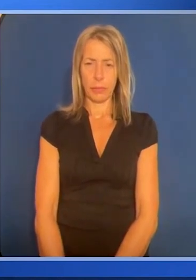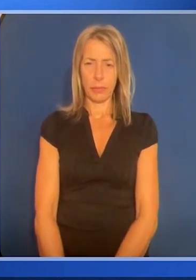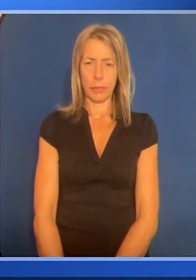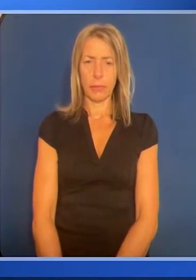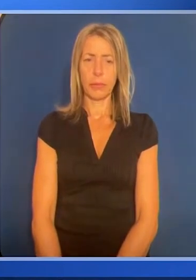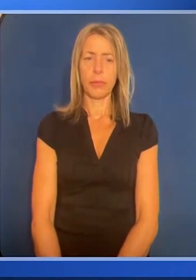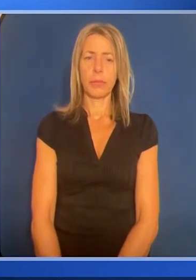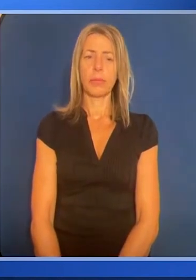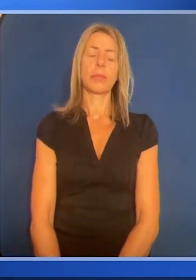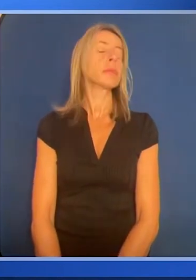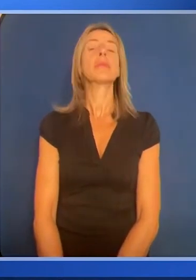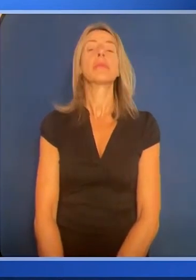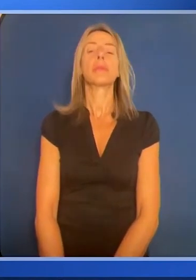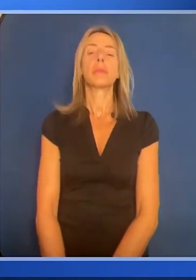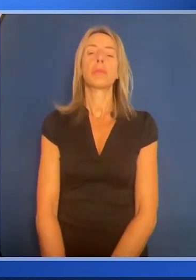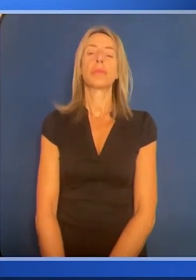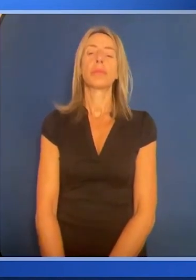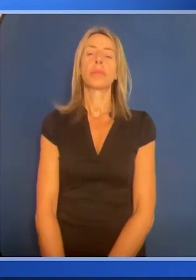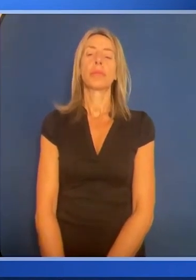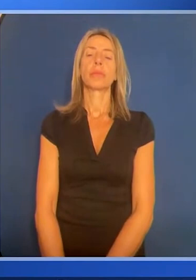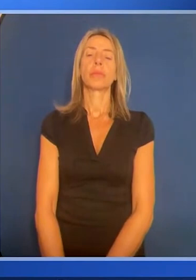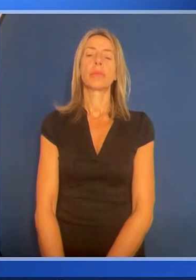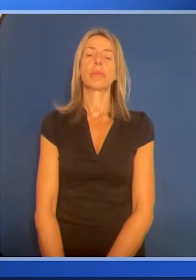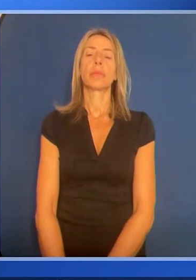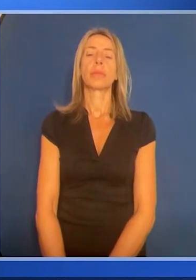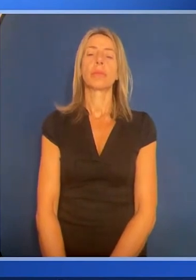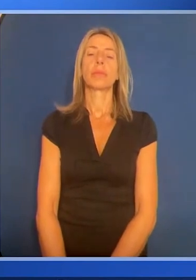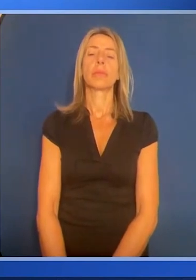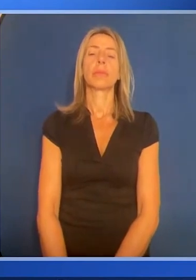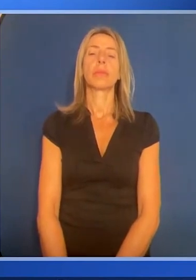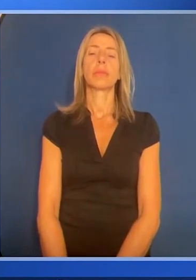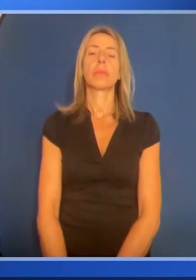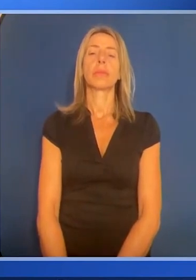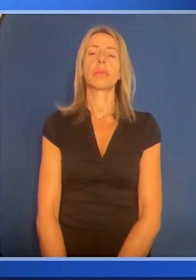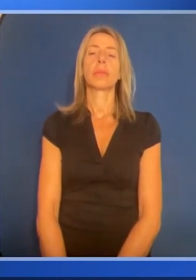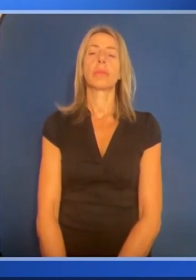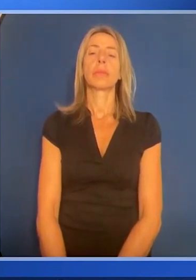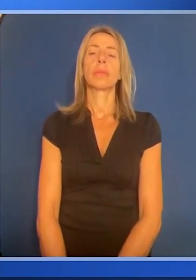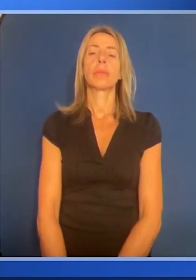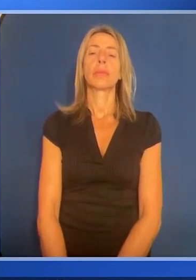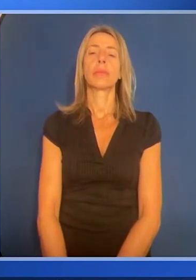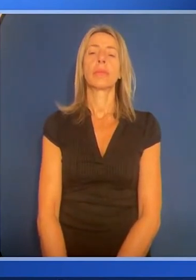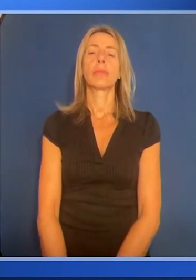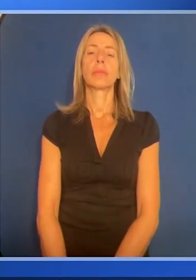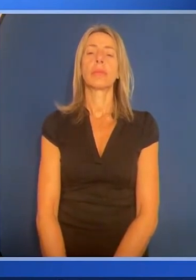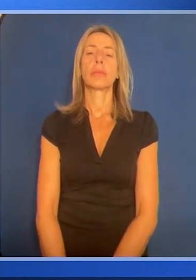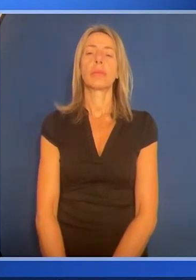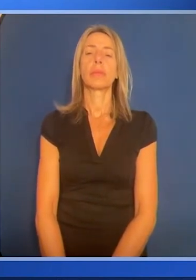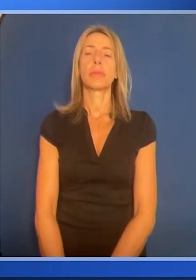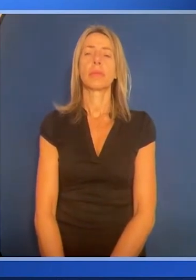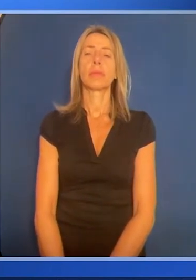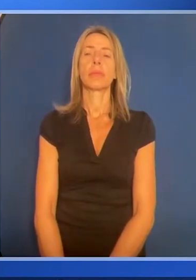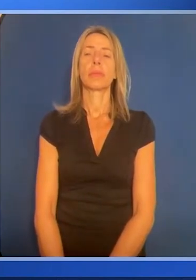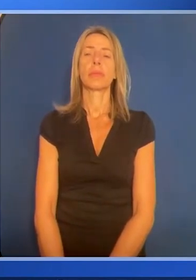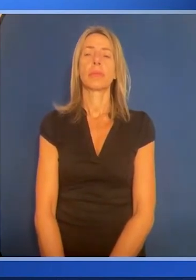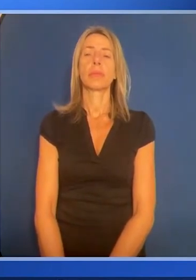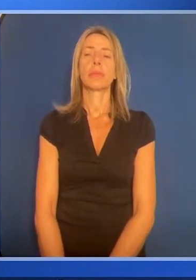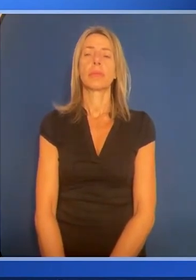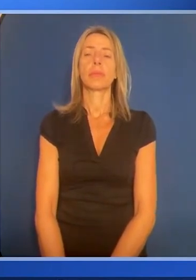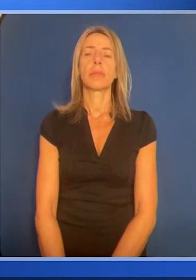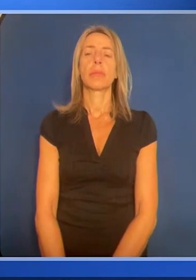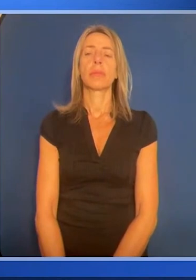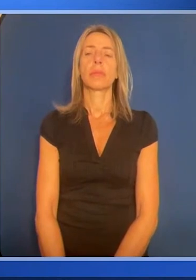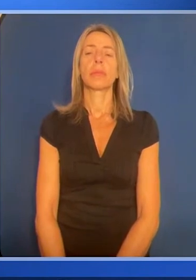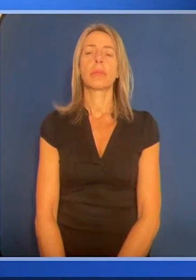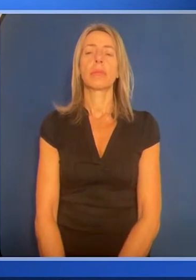كما صنعت منذ قرن وبالتحديد في بلده فاطمه عندما تكلمت مع ثلاثه اطفال